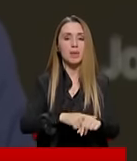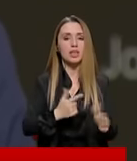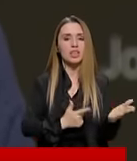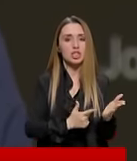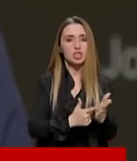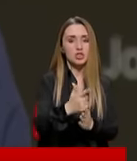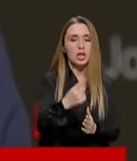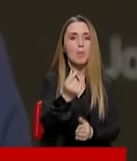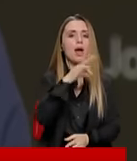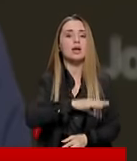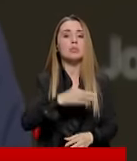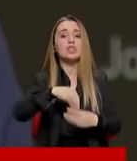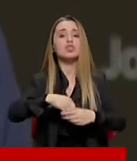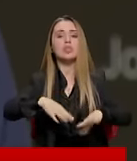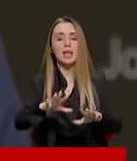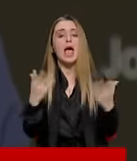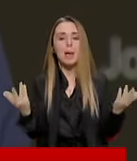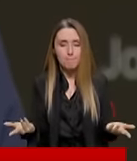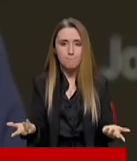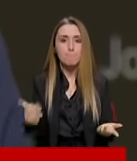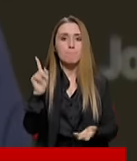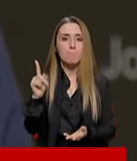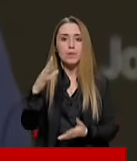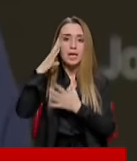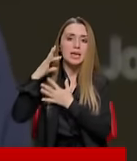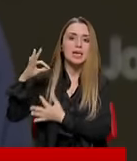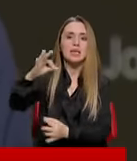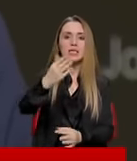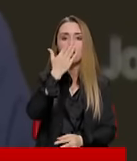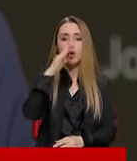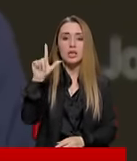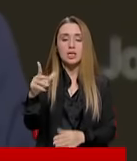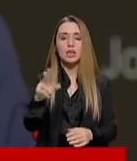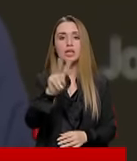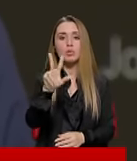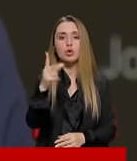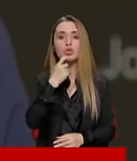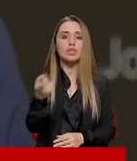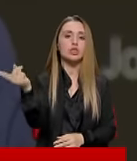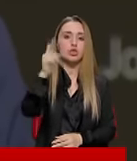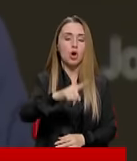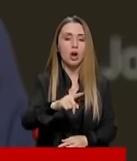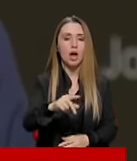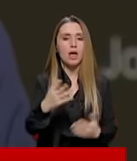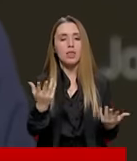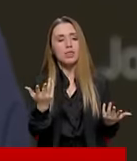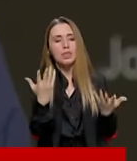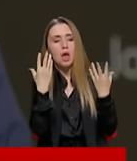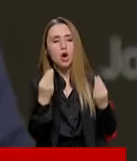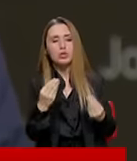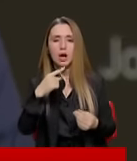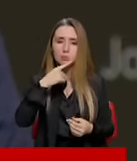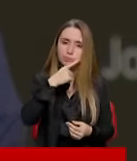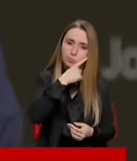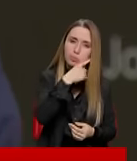Çiftçiler para kazansın diye değil Hem Eee insanın en doğal ihtiyacı hem de 20-30 yıl sonra karşılaşacağımız güçlükleri